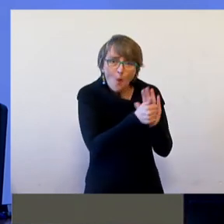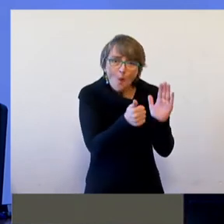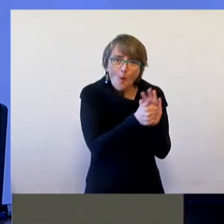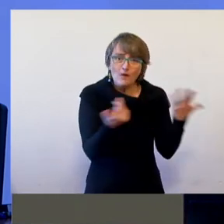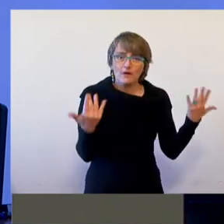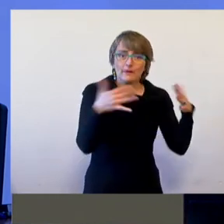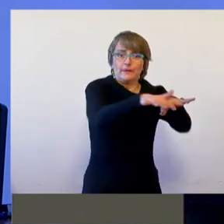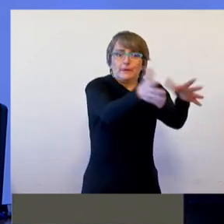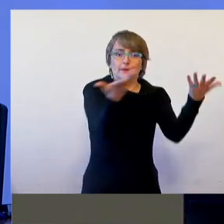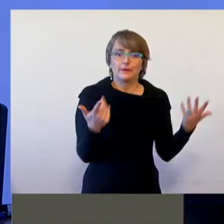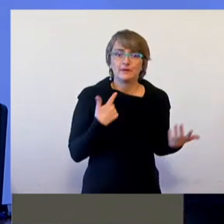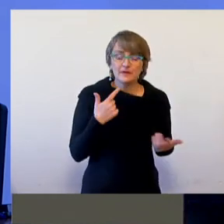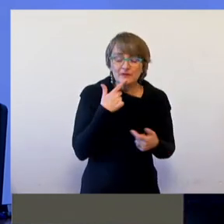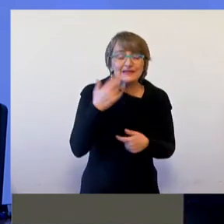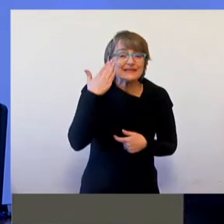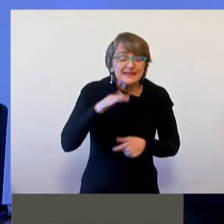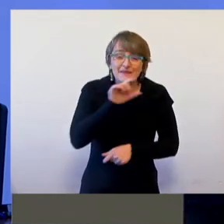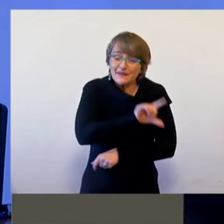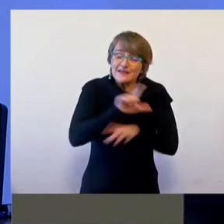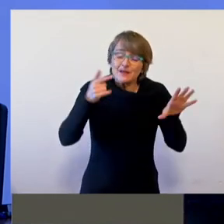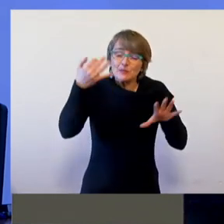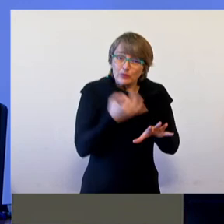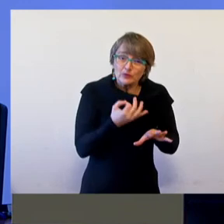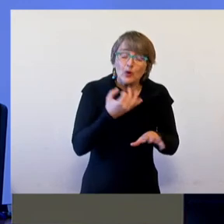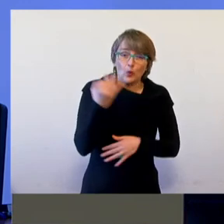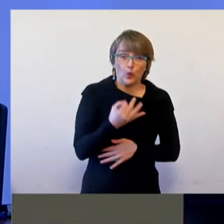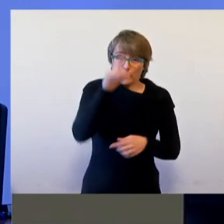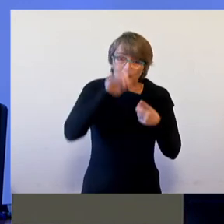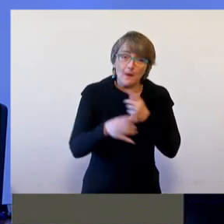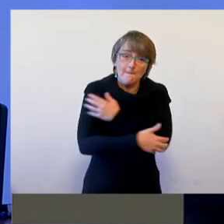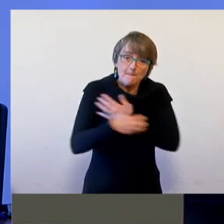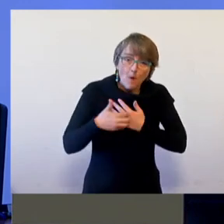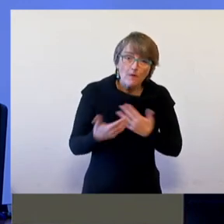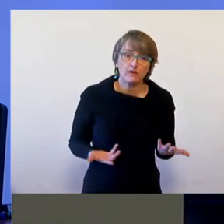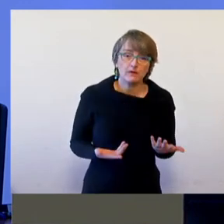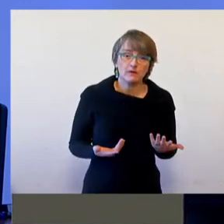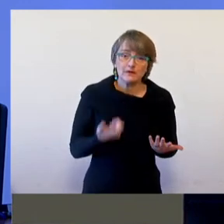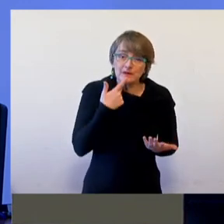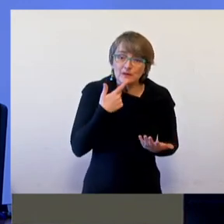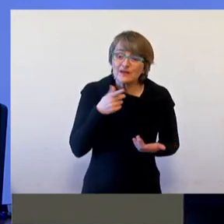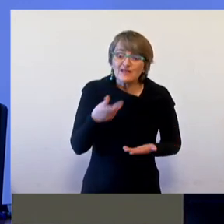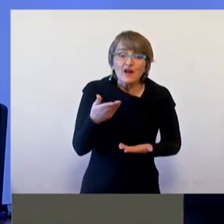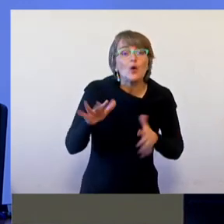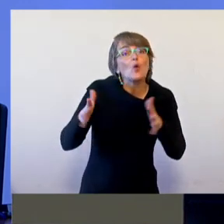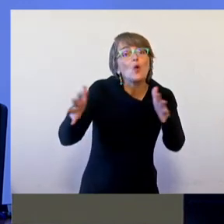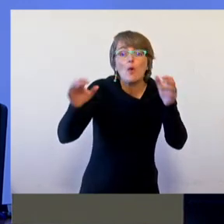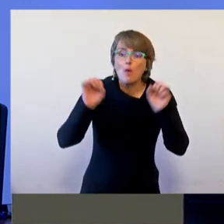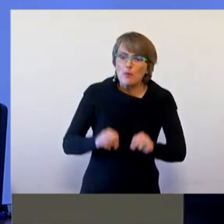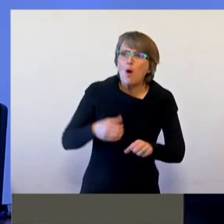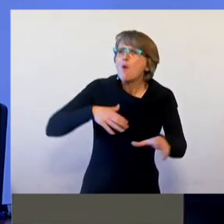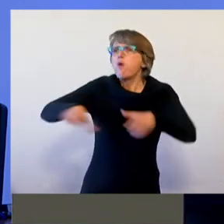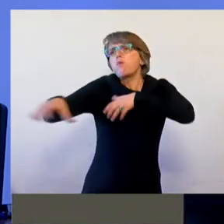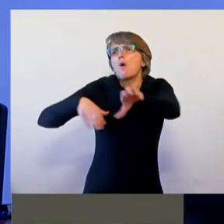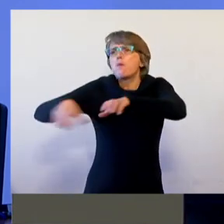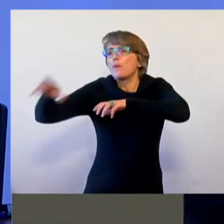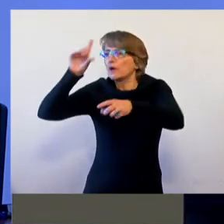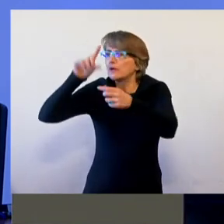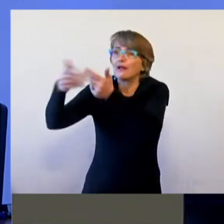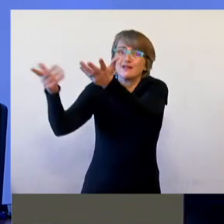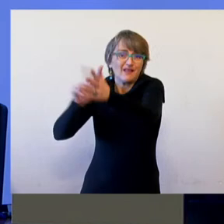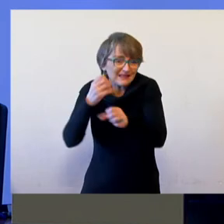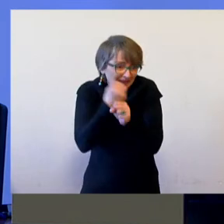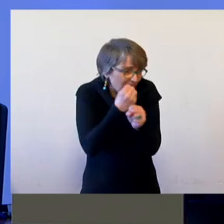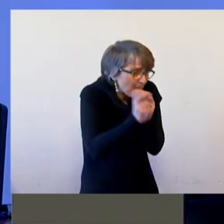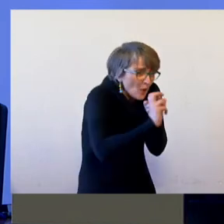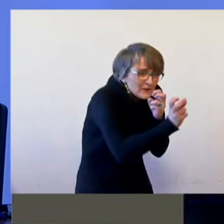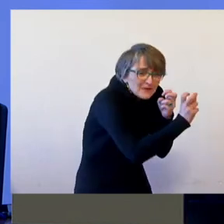avons 27% de taux de pauvreté à Montpellier et que ça, ce n'est pas forcément des grands investissements qui permettent de travailler sur cette question, mais c'est le travail de proximité